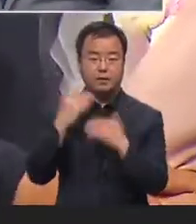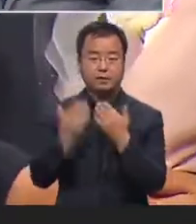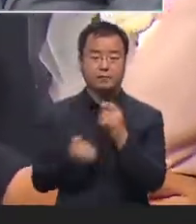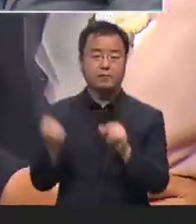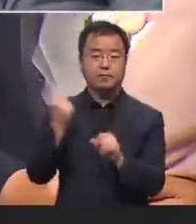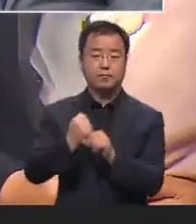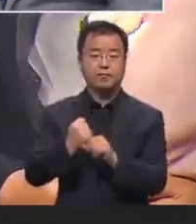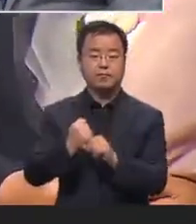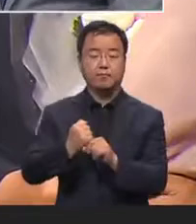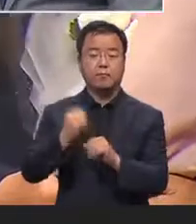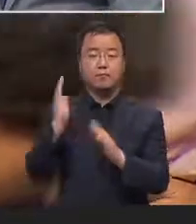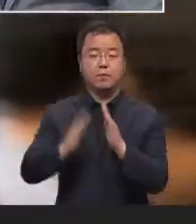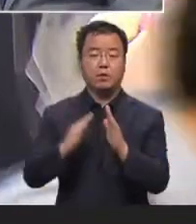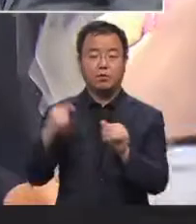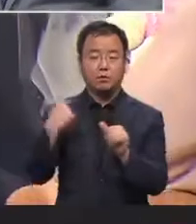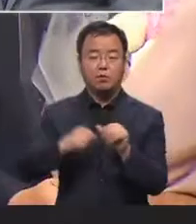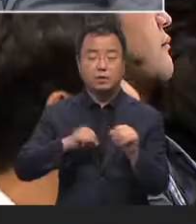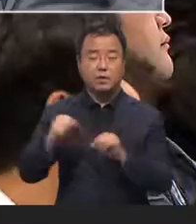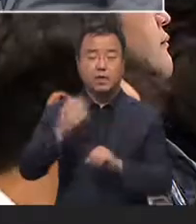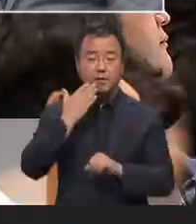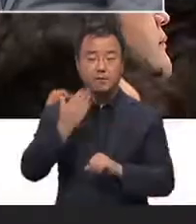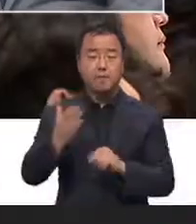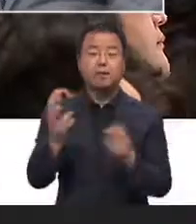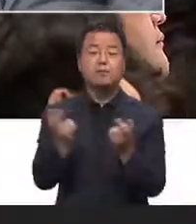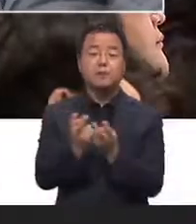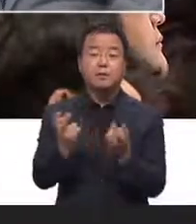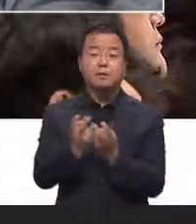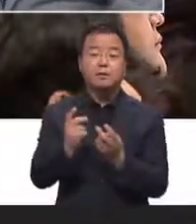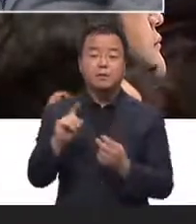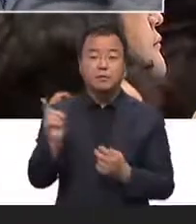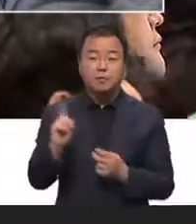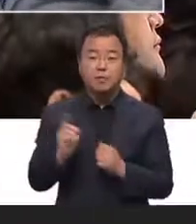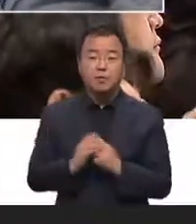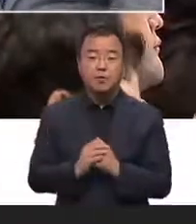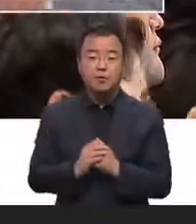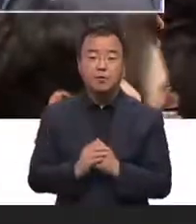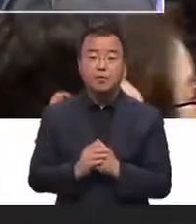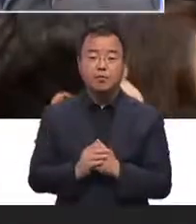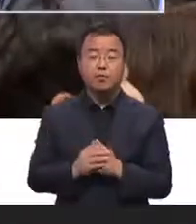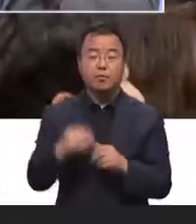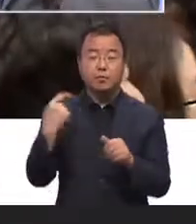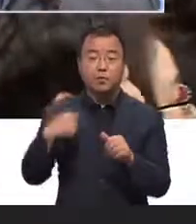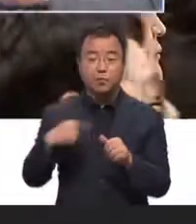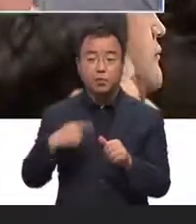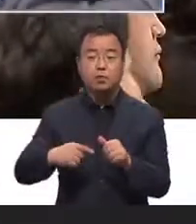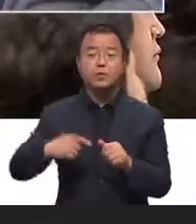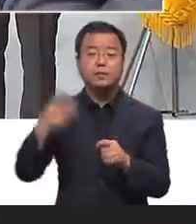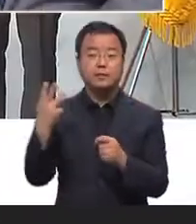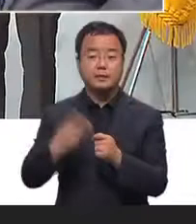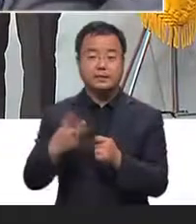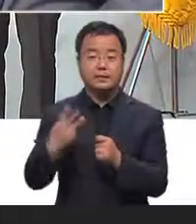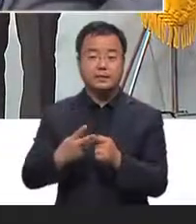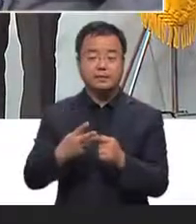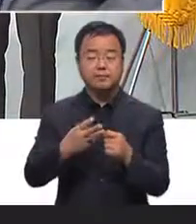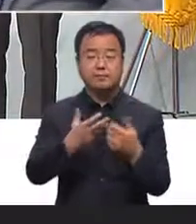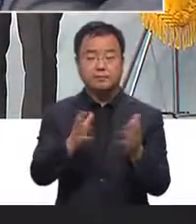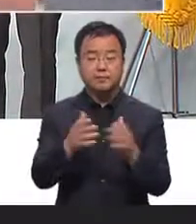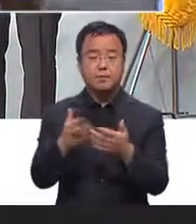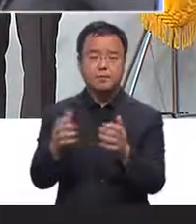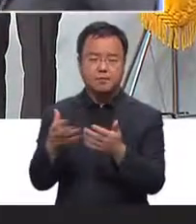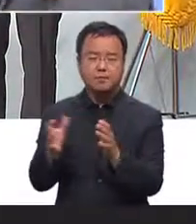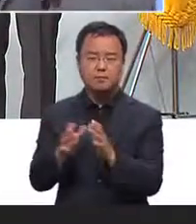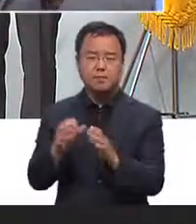공격이 실제 될 수 있는 방안은 에 바로 교육의 3 주체가 바로 가는 것이죠 500의